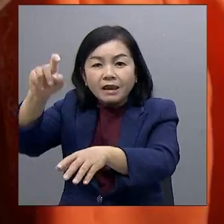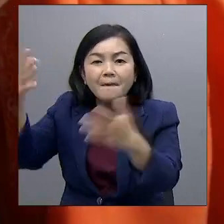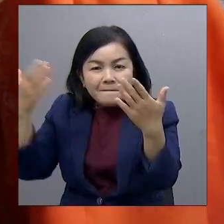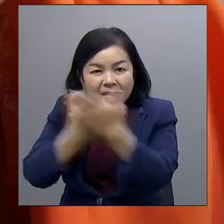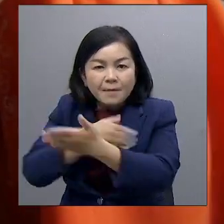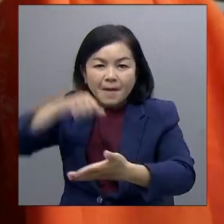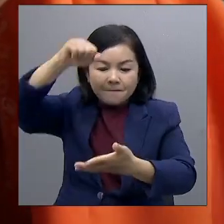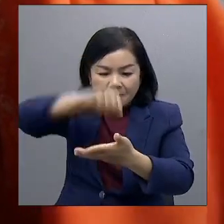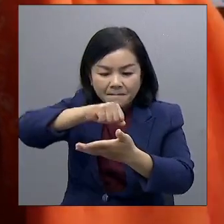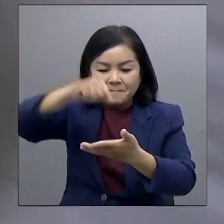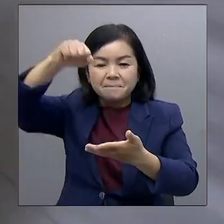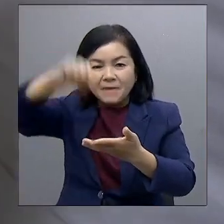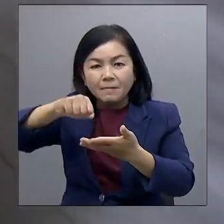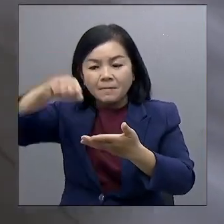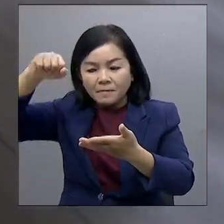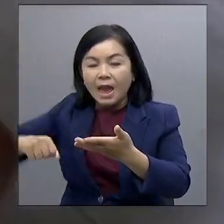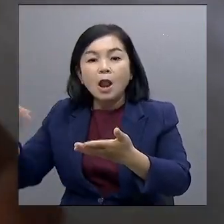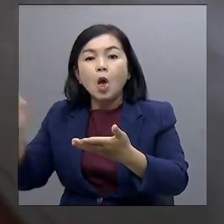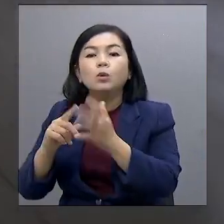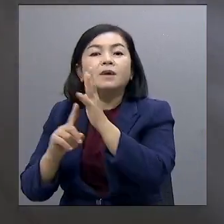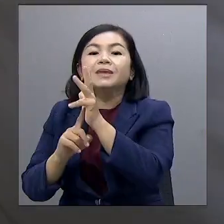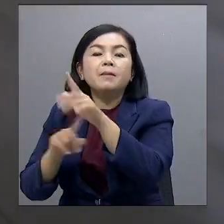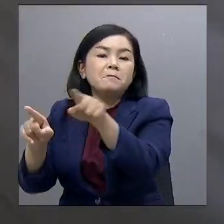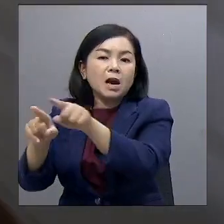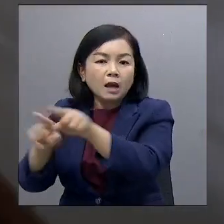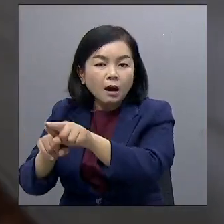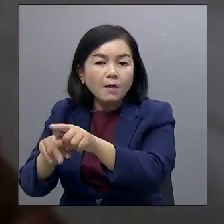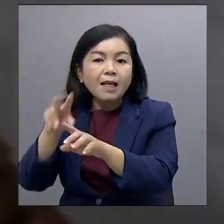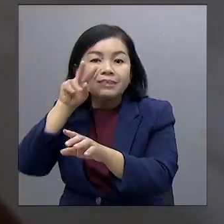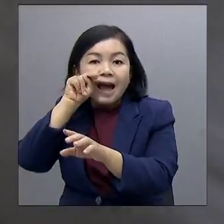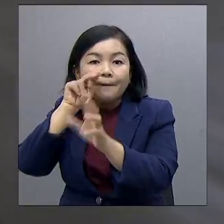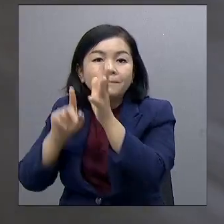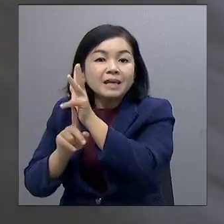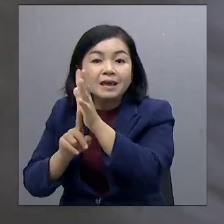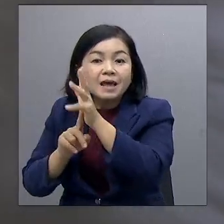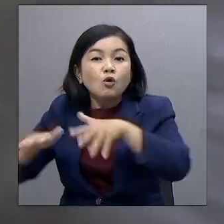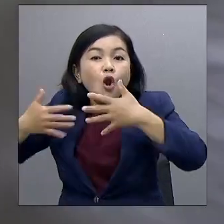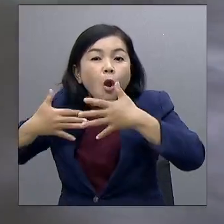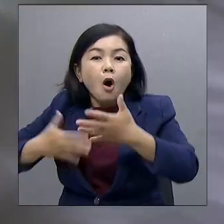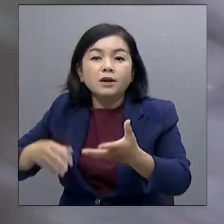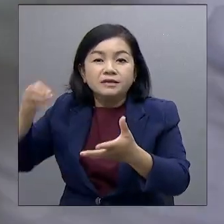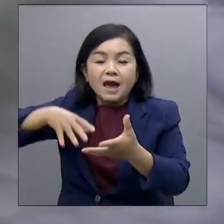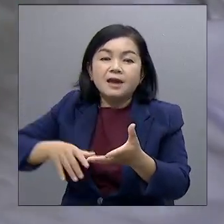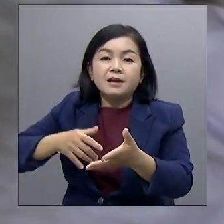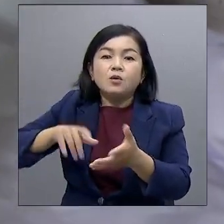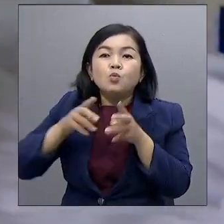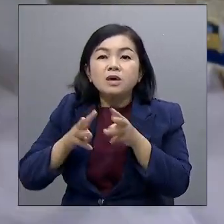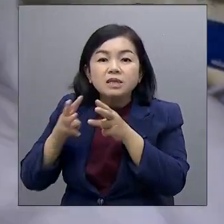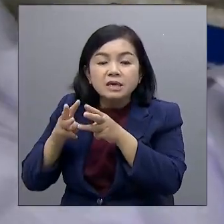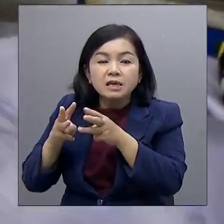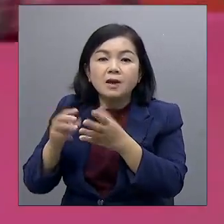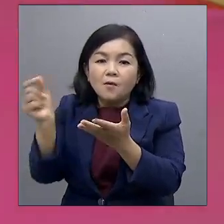เทคนิคเหมือนเดิมก็คือใช้น้ำเทียนแล้วก็มาเพ้นบนเอ่อตัวเสื้อแล้วก็ใช้วิธีการลง